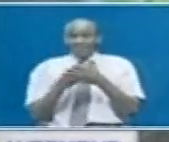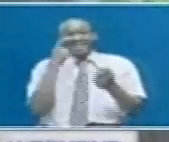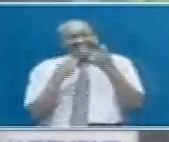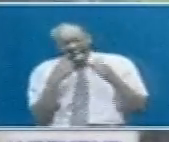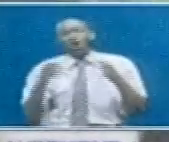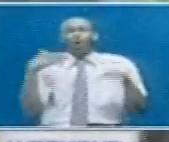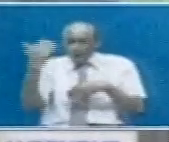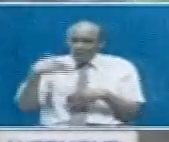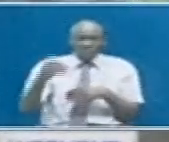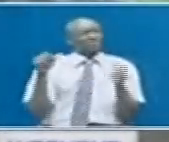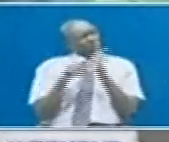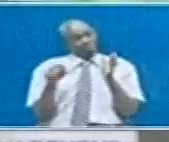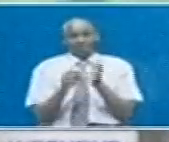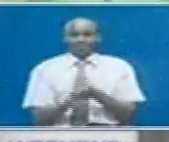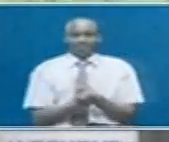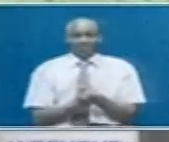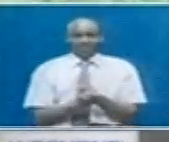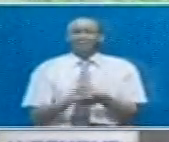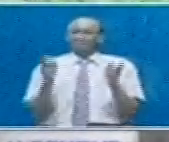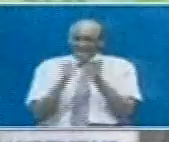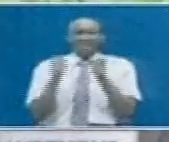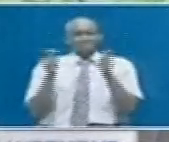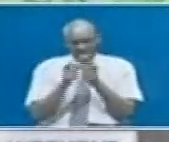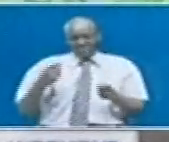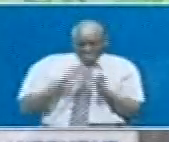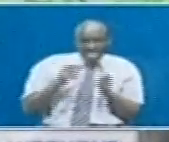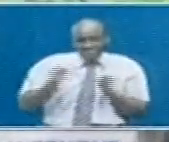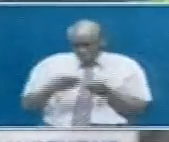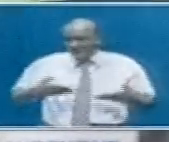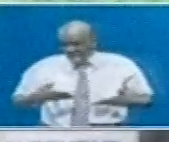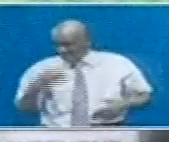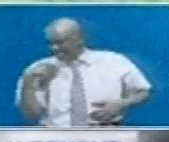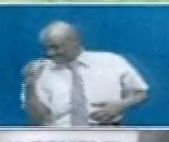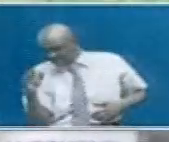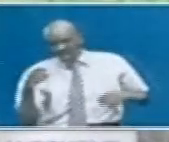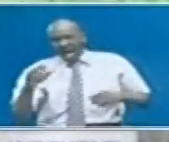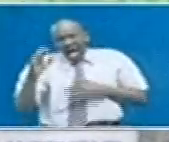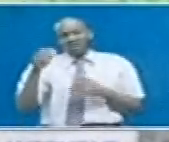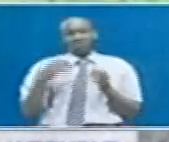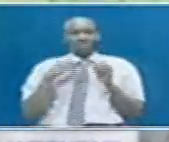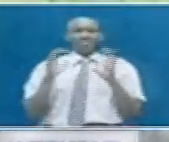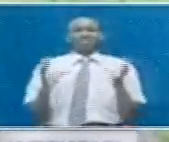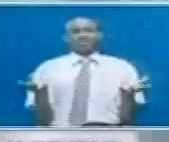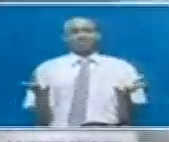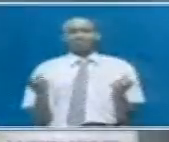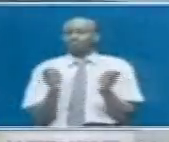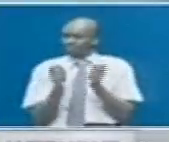mikono yake alikuwa na shida. Yani uchungu, ananiambia anasikia uchungu. Nikumnyosha anasema a